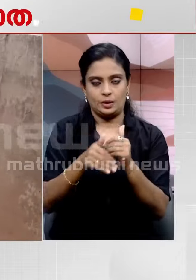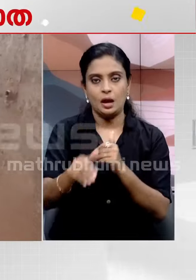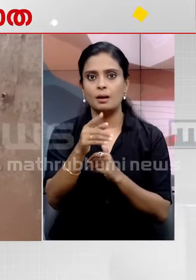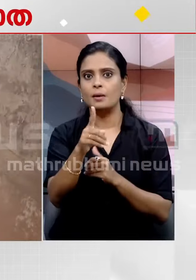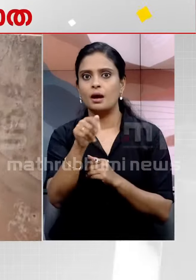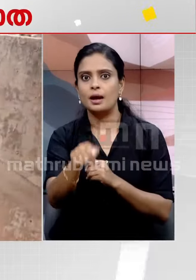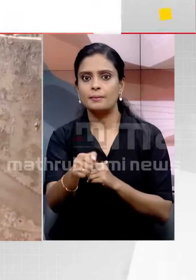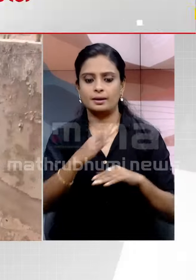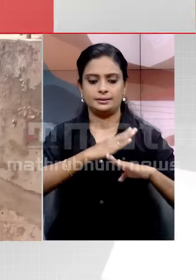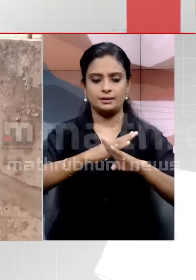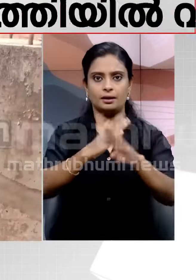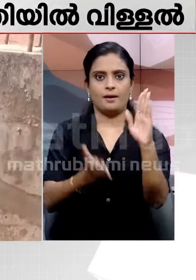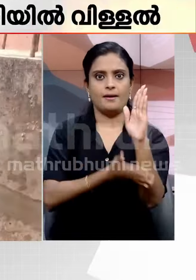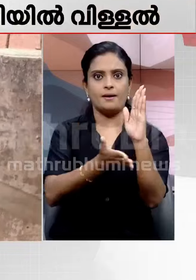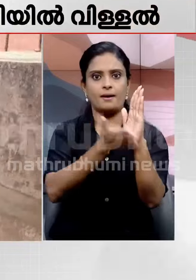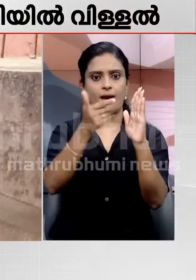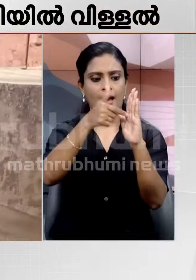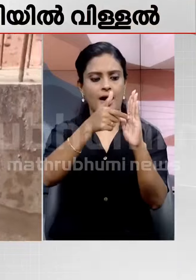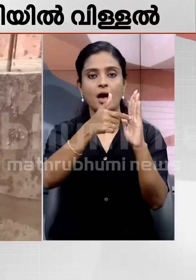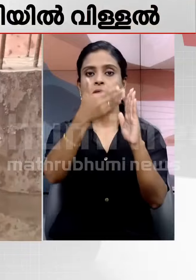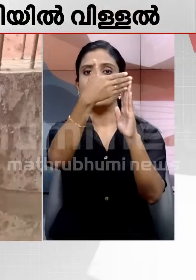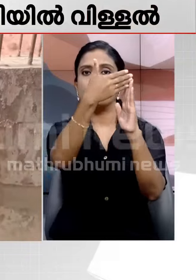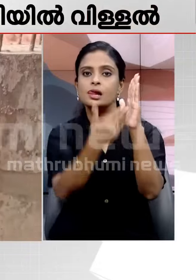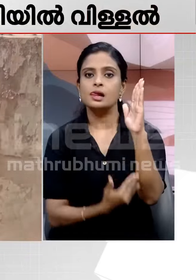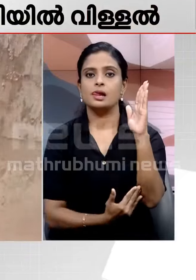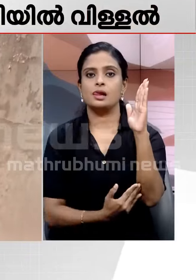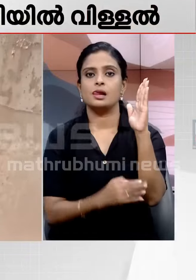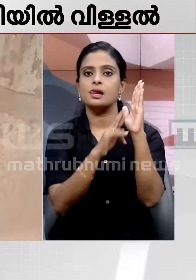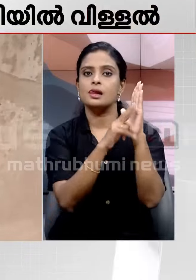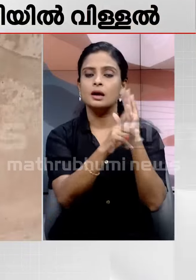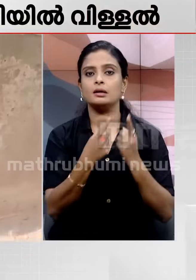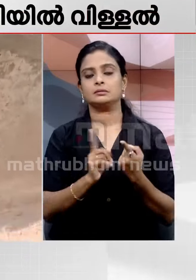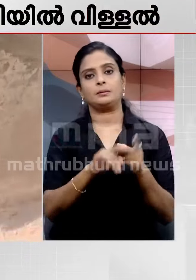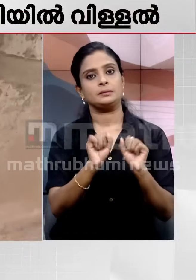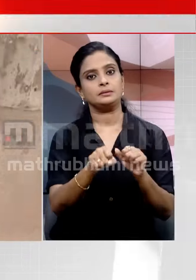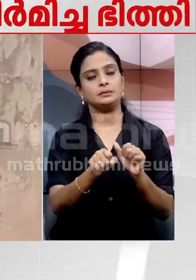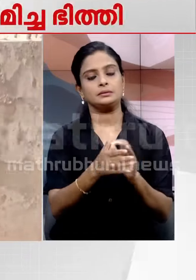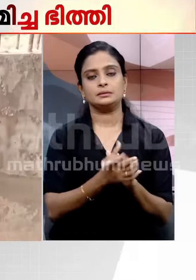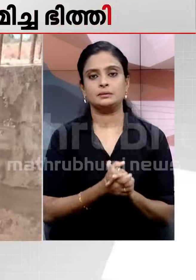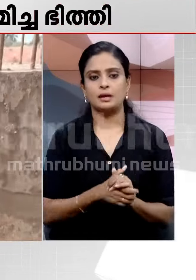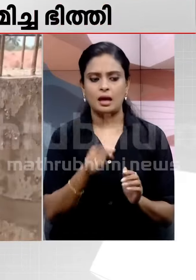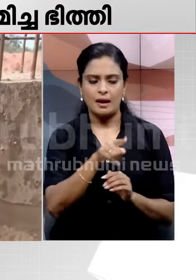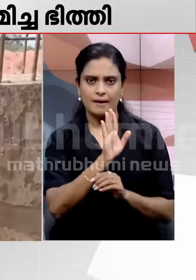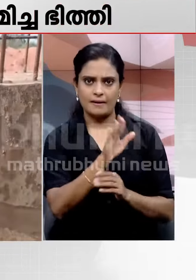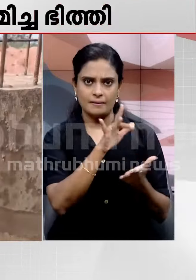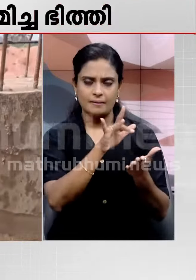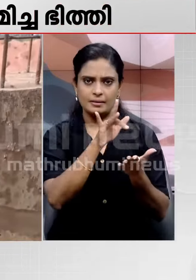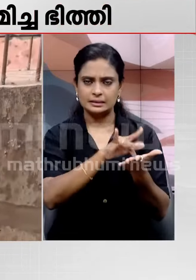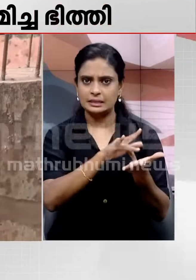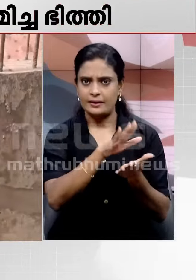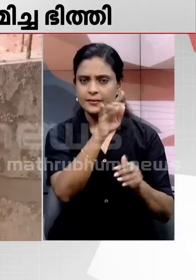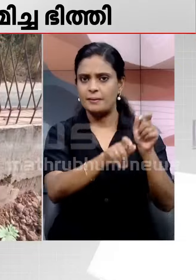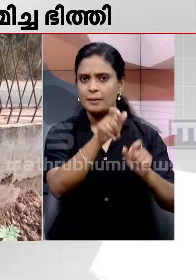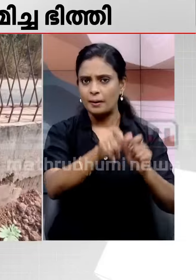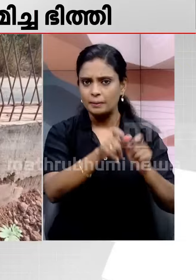ഈ സംരക്ഷണ ഭിത്തിയുടെ നെടുകെ പിളർന്നതായിട്ട് ഇപ്പോൾ വിള്ളൽ കണ്ടെത്തിയിരിക്കുന്നത്. അവിടെയുള്ള ആളുകളുടെ ശ്രദ്ധയിൽ